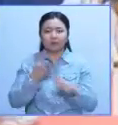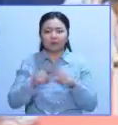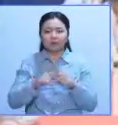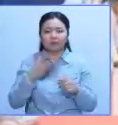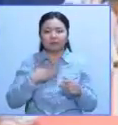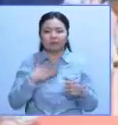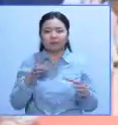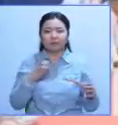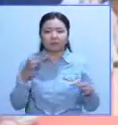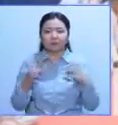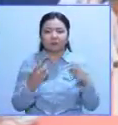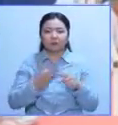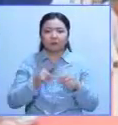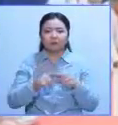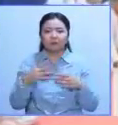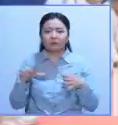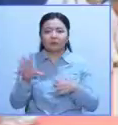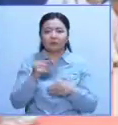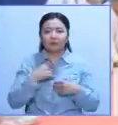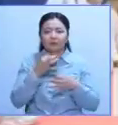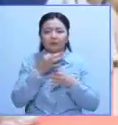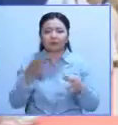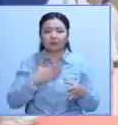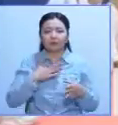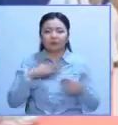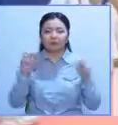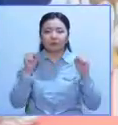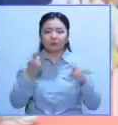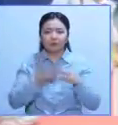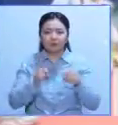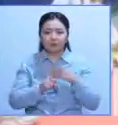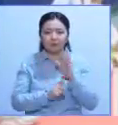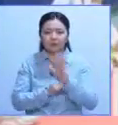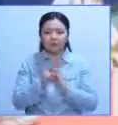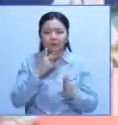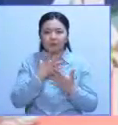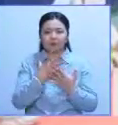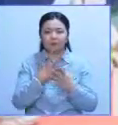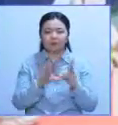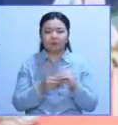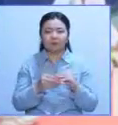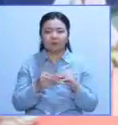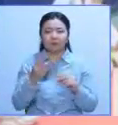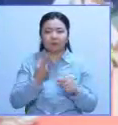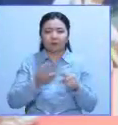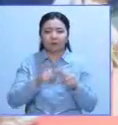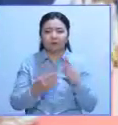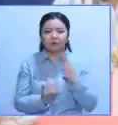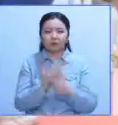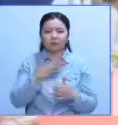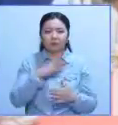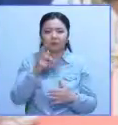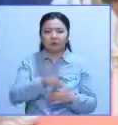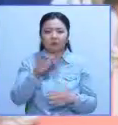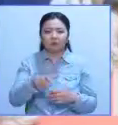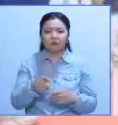көрсетті. Жаттықтырушы ретінде мен разымын. Біздің спортшыларымыз жаңа ережелерде өздерін жақсы жағынан көрсетіп, бұрыннан бері осы